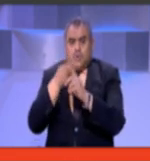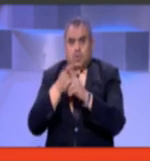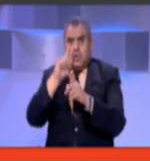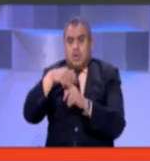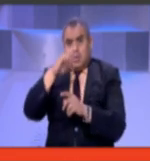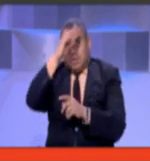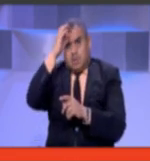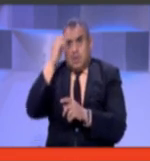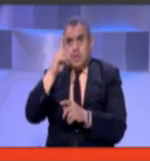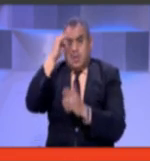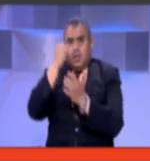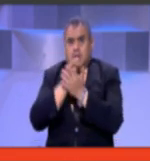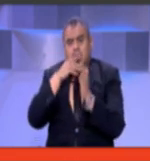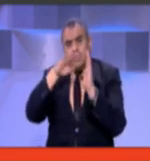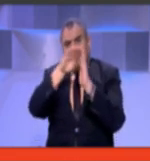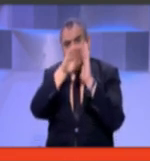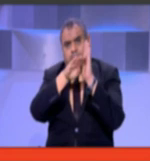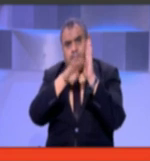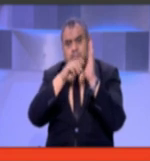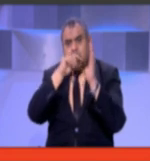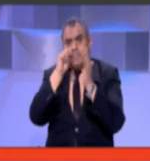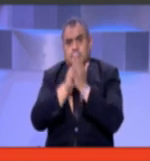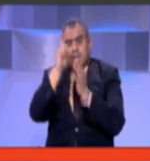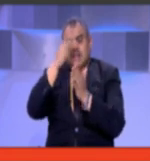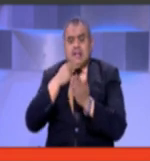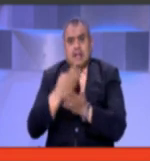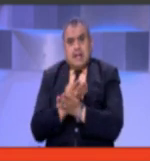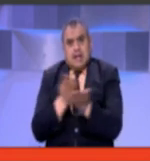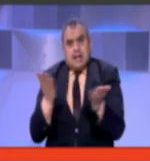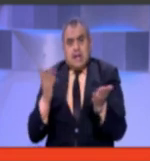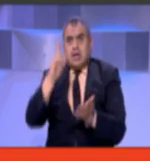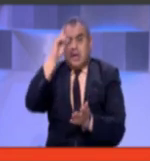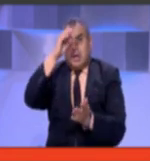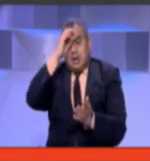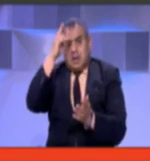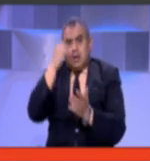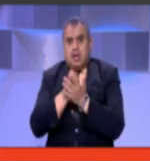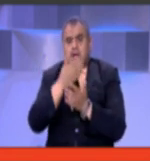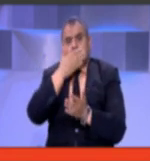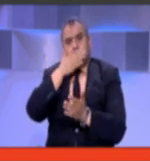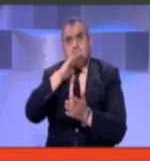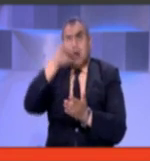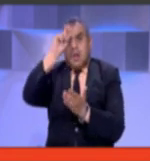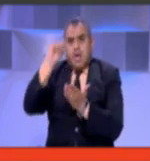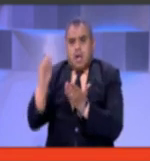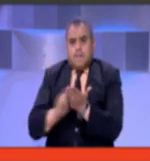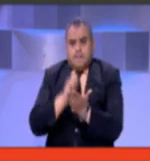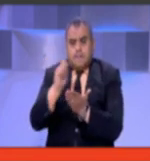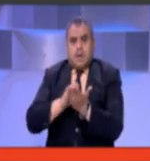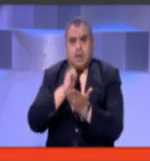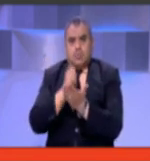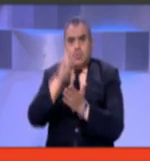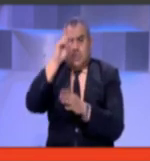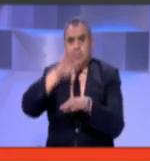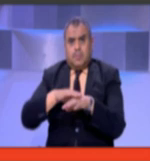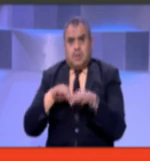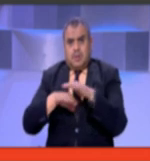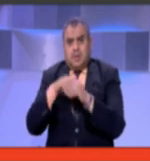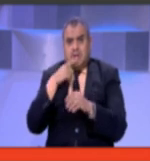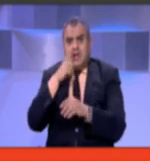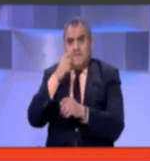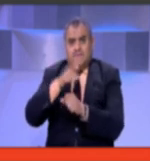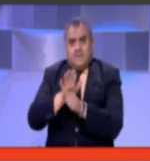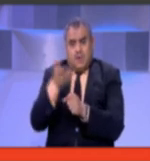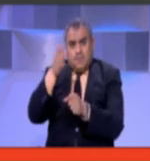ربنا مرتب لنا ومدبر لنا الخير. لان اللي بيجي من عند ربنا حتى لو هو فيروس قاتل لبعض الناس،